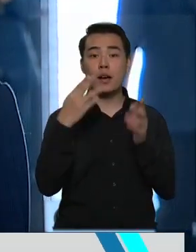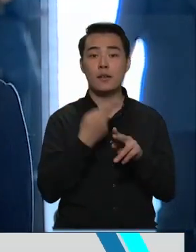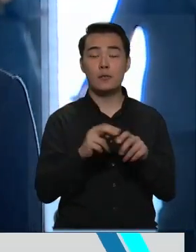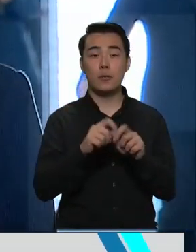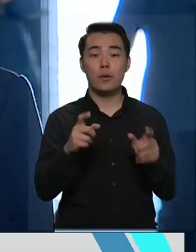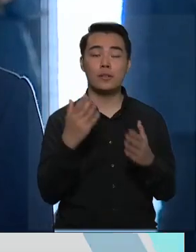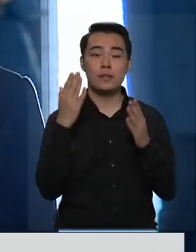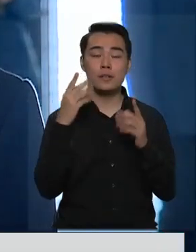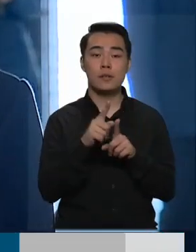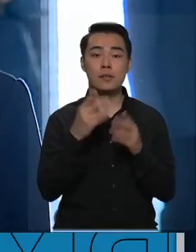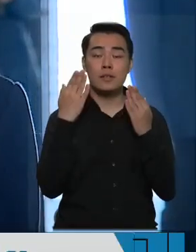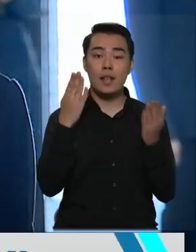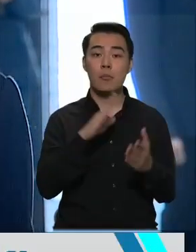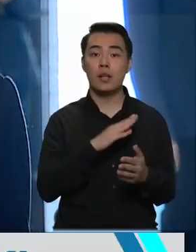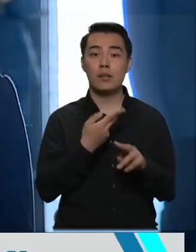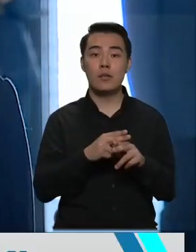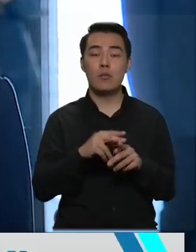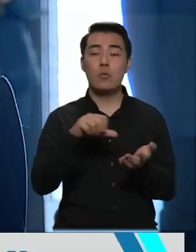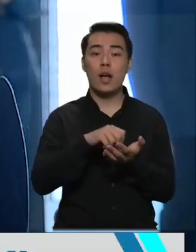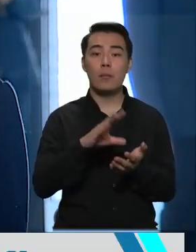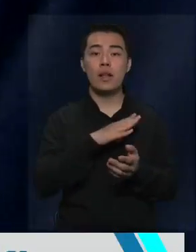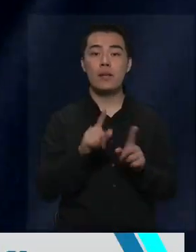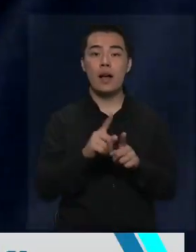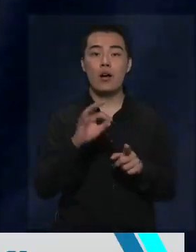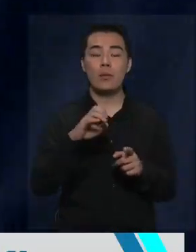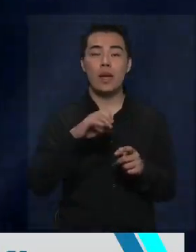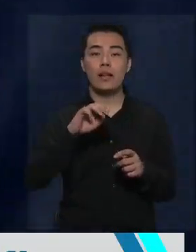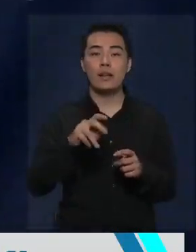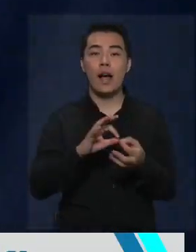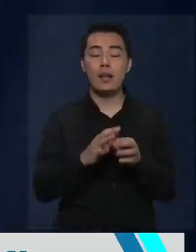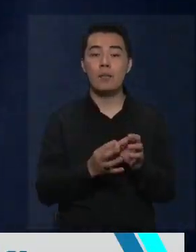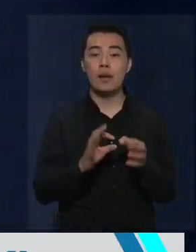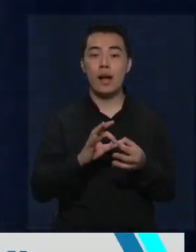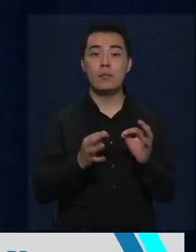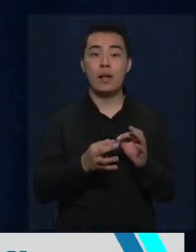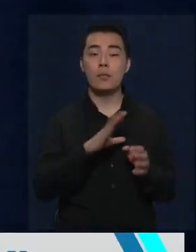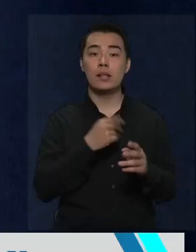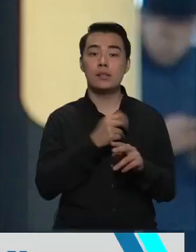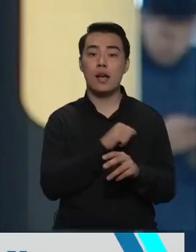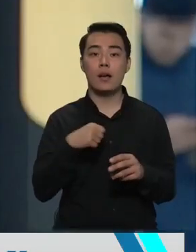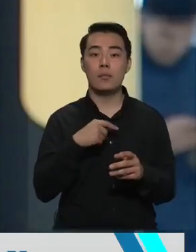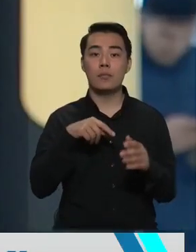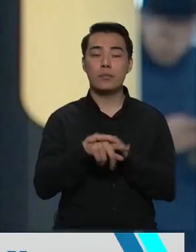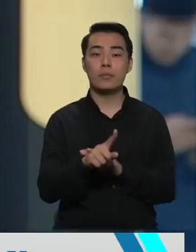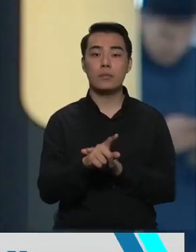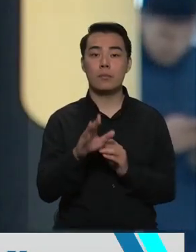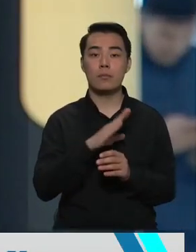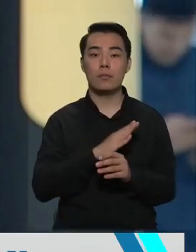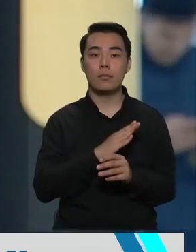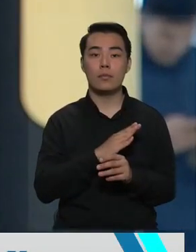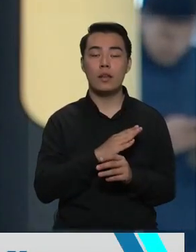что ничего не знала и просто мне сказали вот участвовала Олимпиаду мой канат чтобы поступить там мы сдавали примерно через 40 э-э